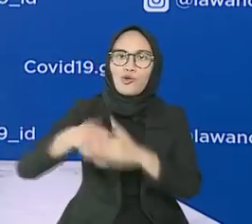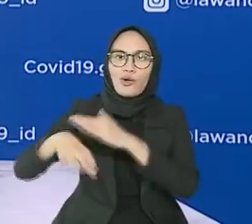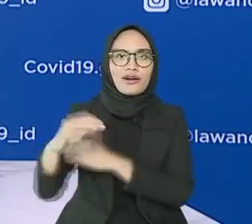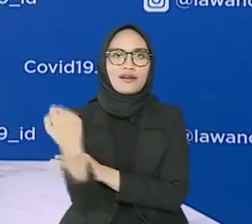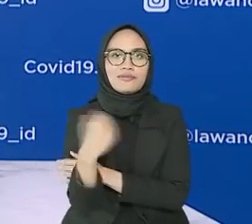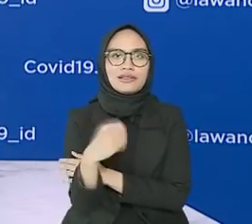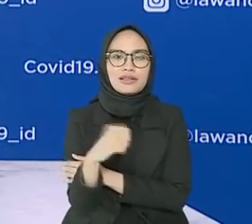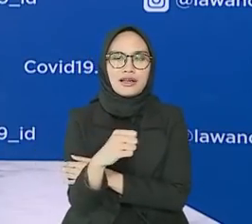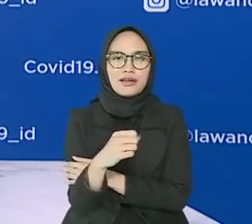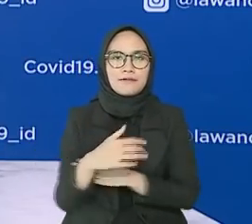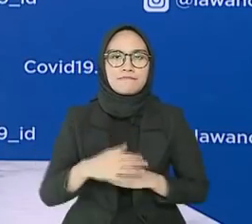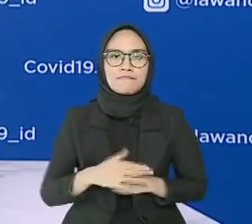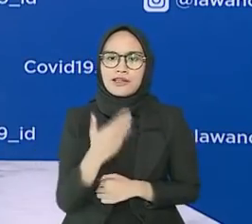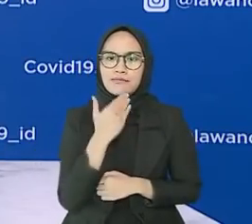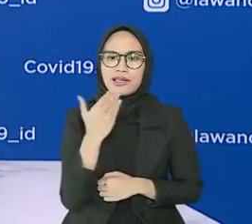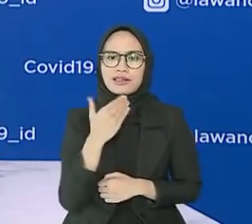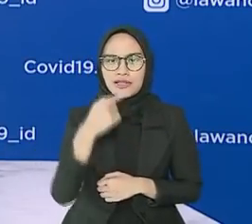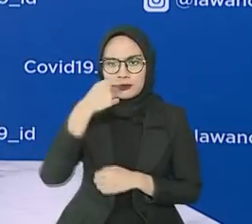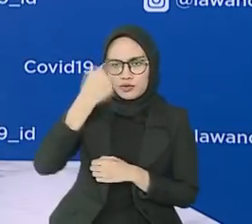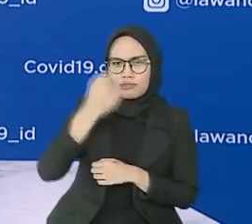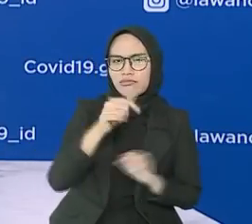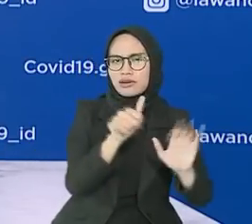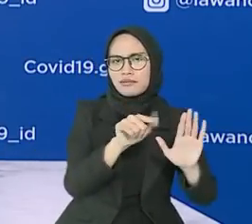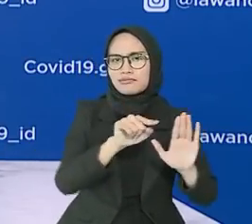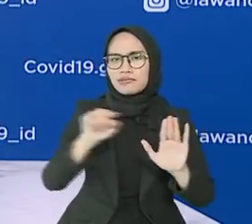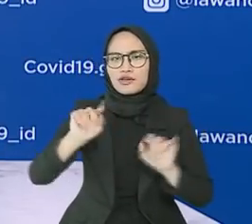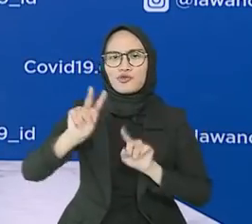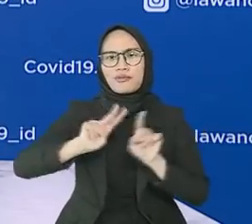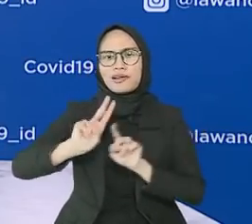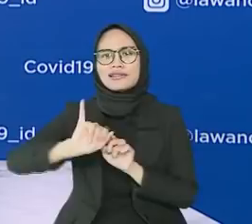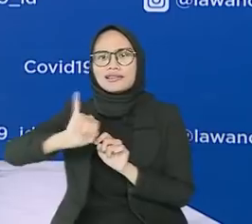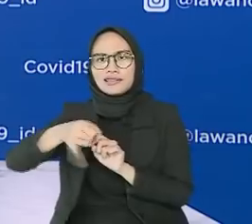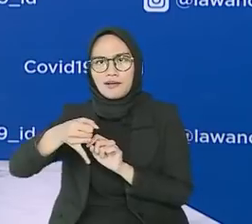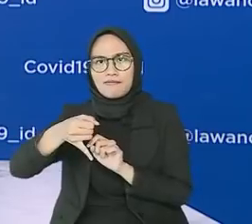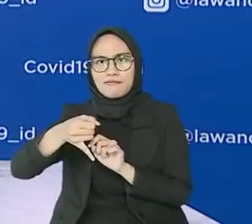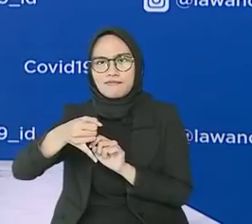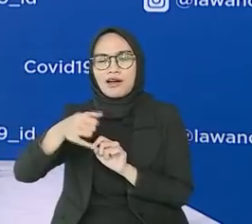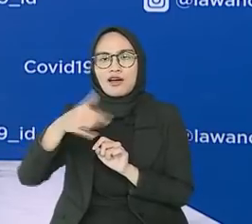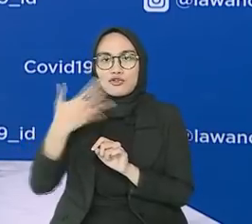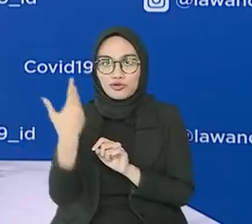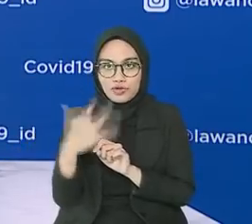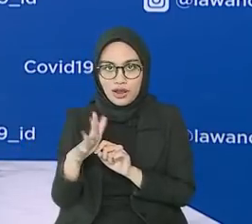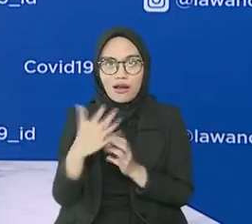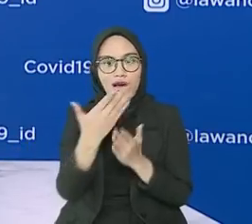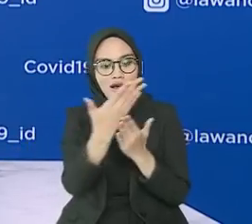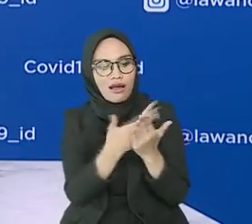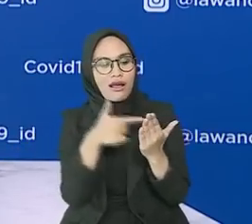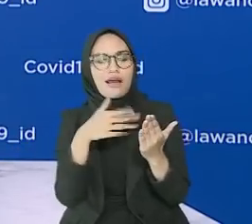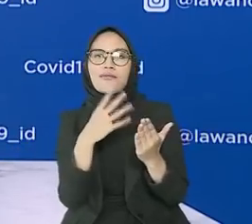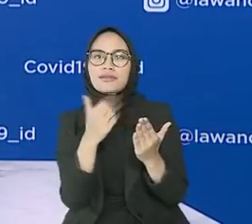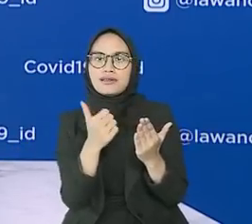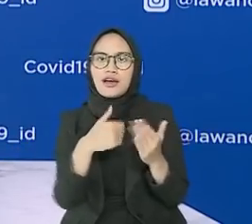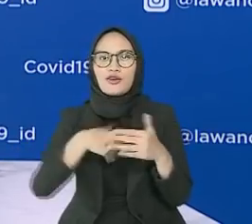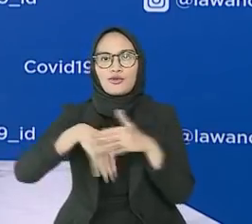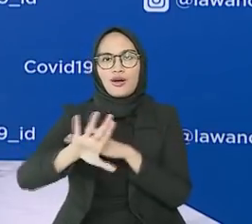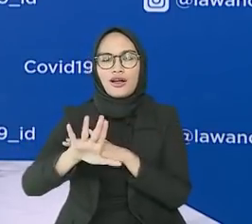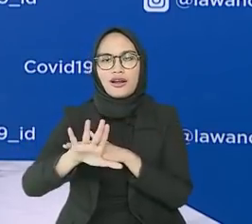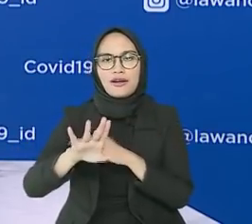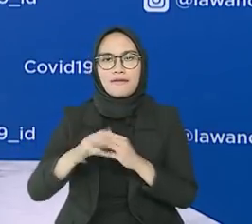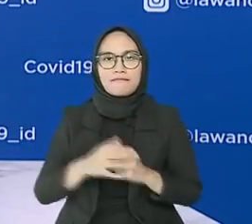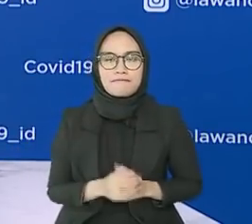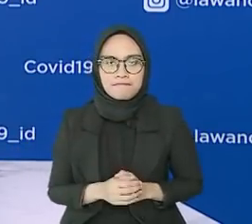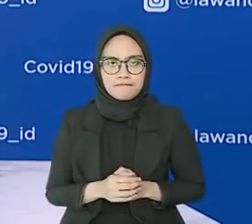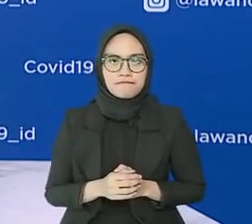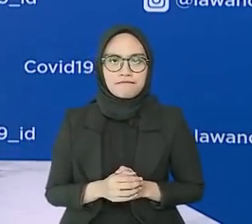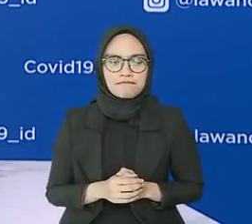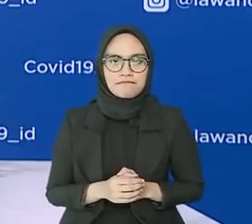sekitar 6-12 jam setelah spesimen diambil. Komitmen pemerintah adalah mengusahakan agar hasil dapat